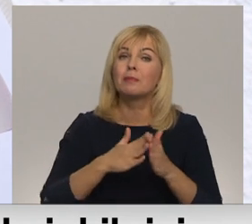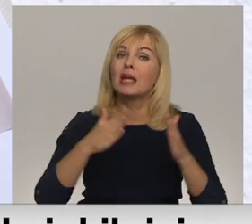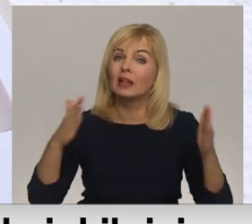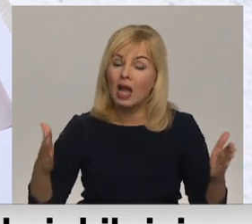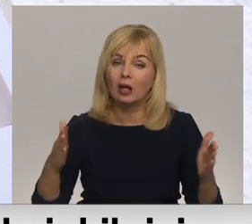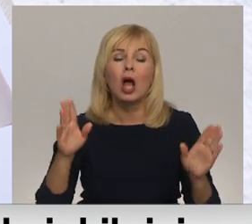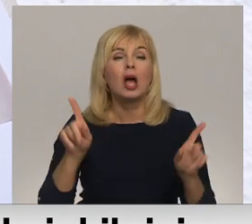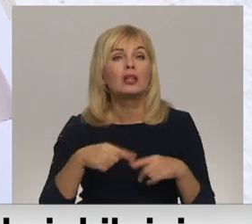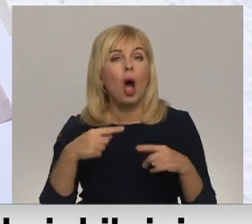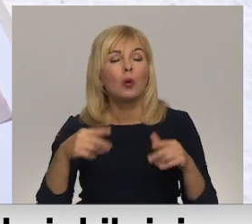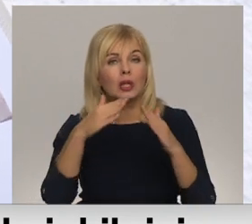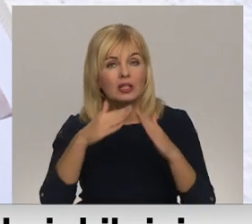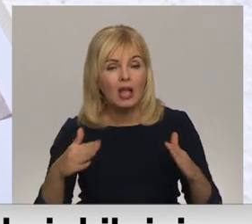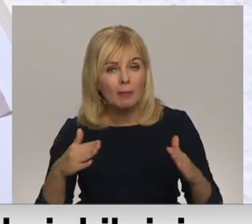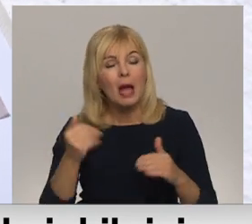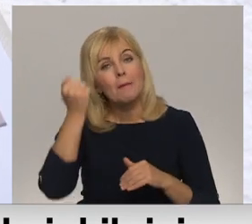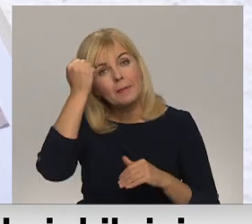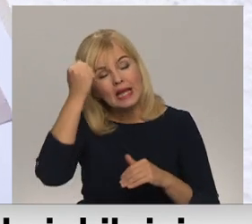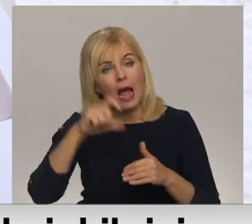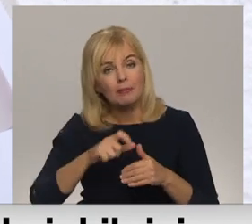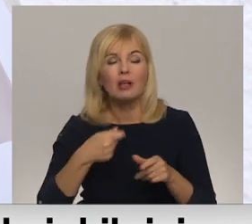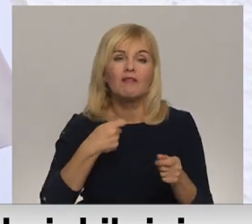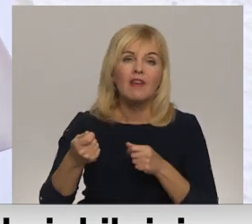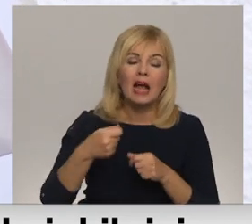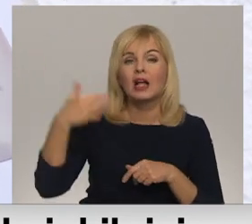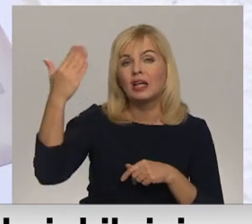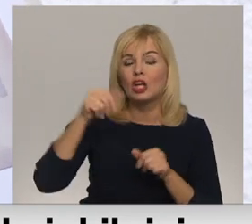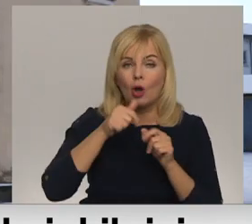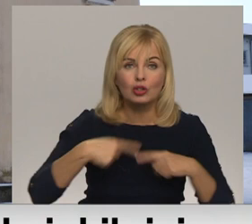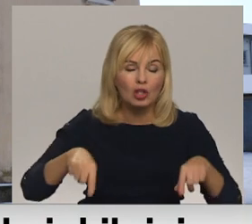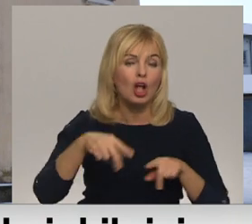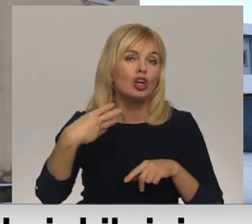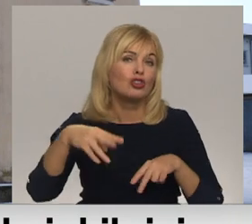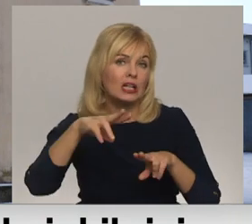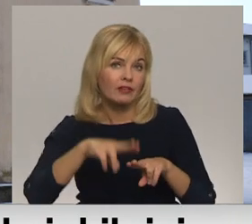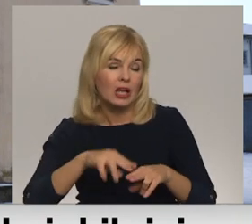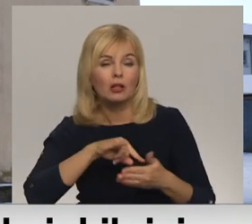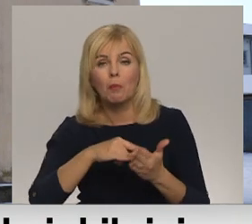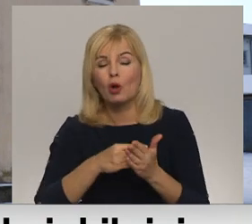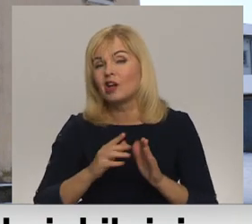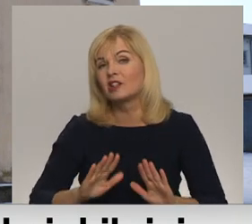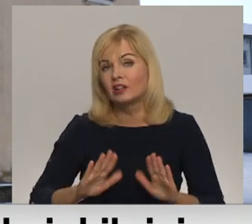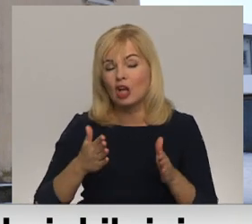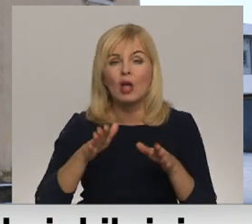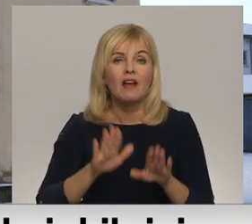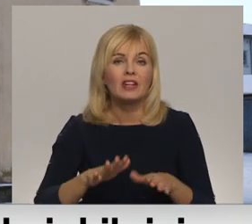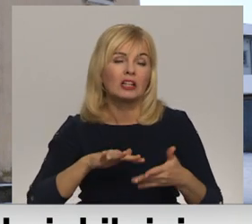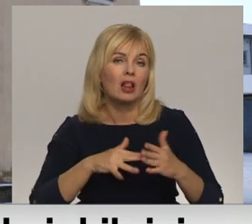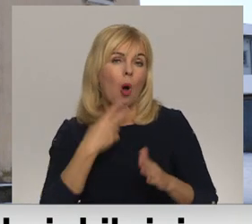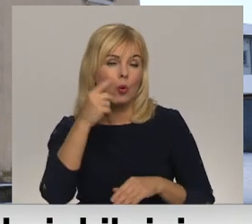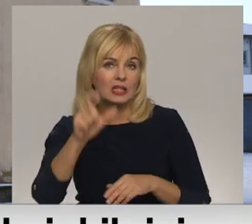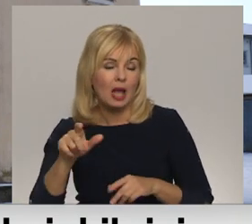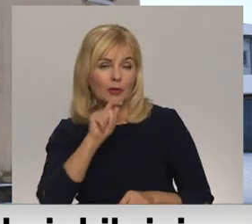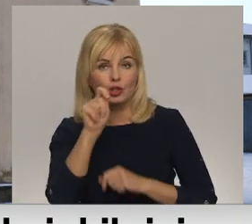būtu tautas nams piemiņas zāle Valdemāram, veikala kinozāle ar 400 vietām, taču projekts neizdevās un vietējie lauksaimnieki